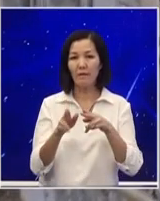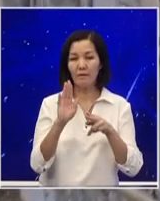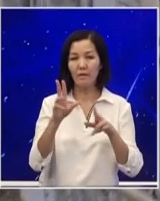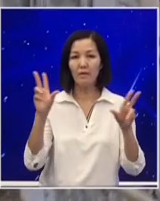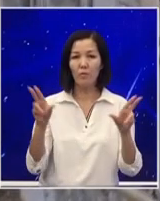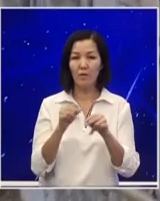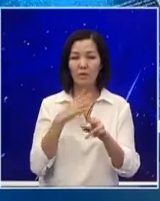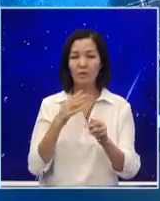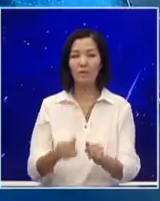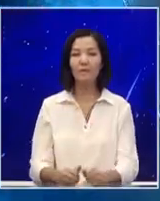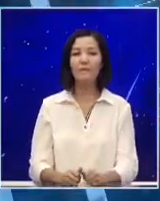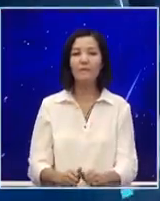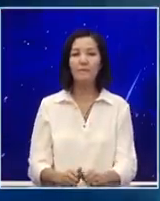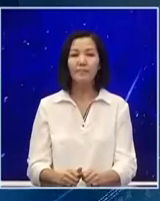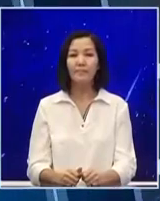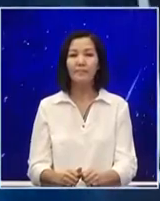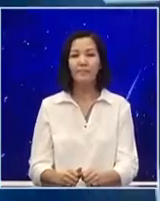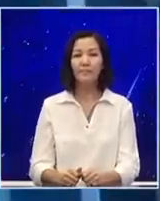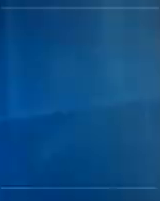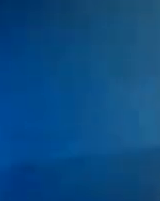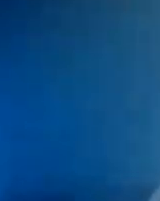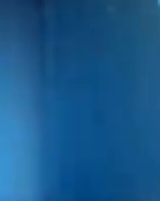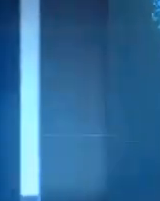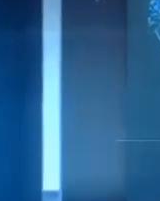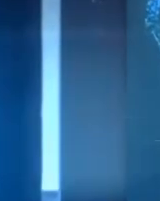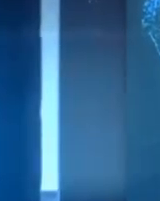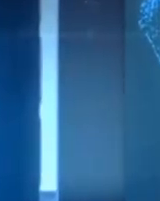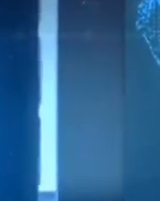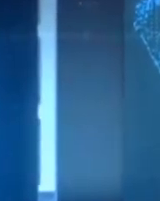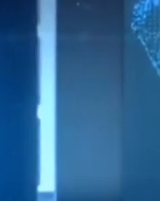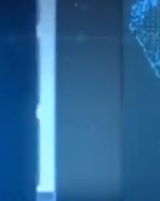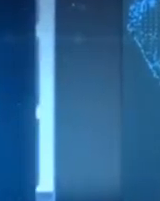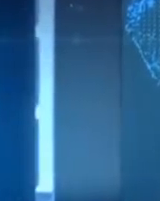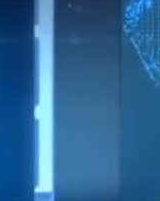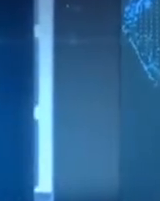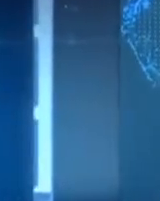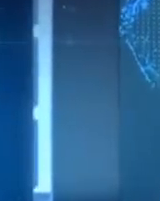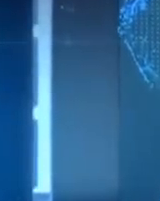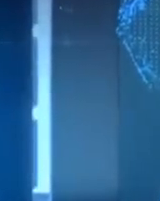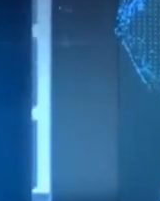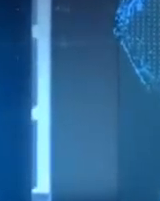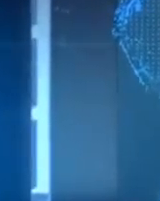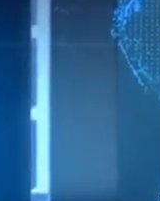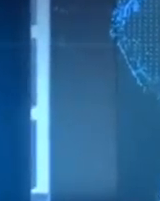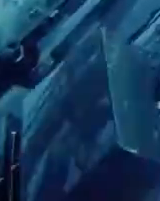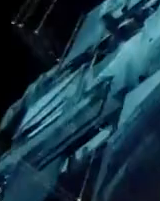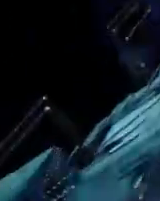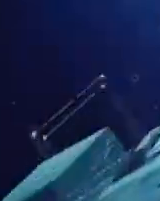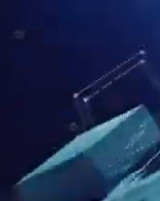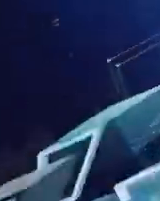деп уәдесін берді. Меруерт Қыдырбайқызы, Ануар Амангелдинов, Жаслан Шымкенже, Жетісу телеарнасы.